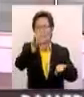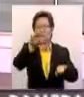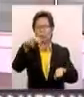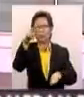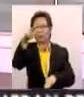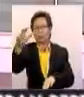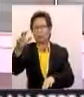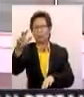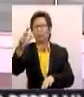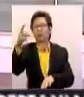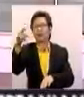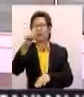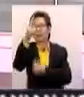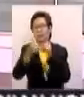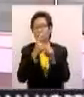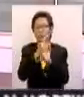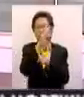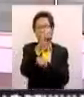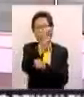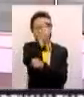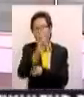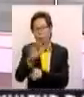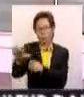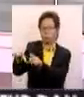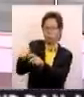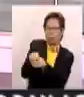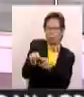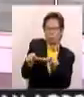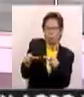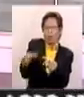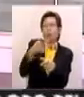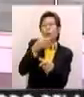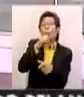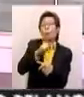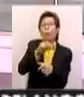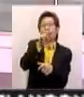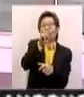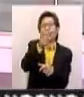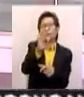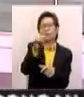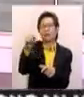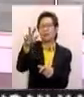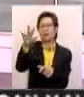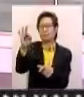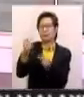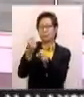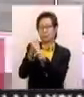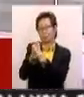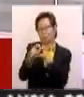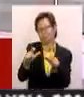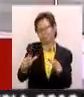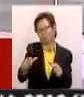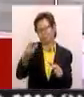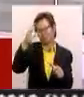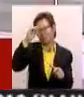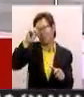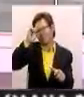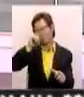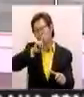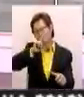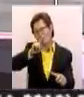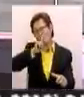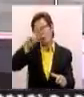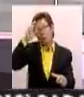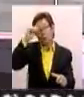3,300 kes setahun. 70% daripadanya membabitkan golongan berusia 29 hingga 39 tahun. Lelaki sebenarnya